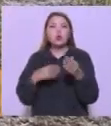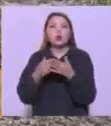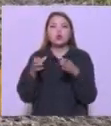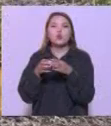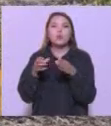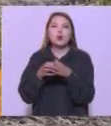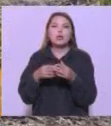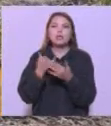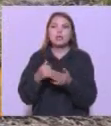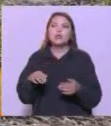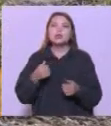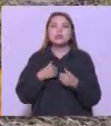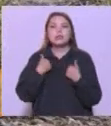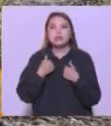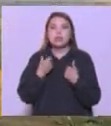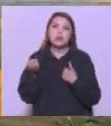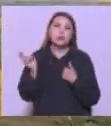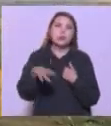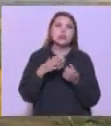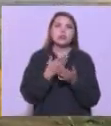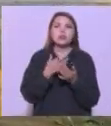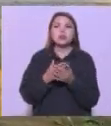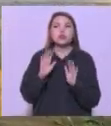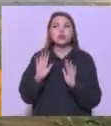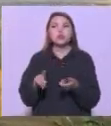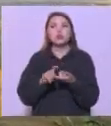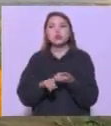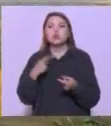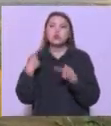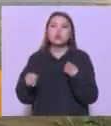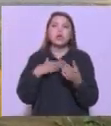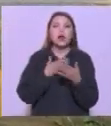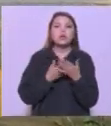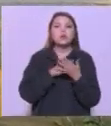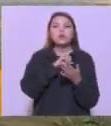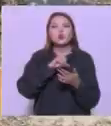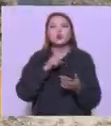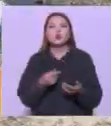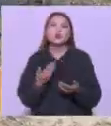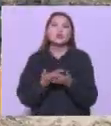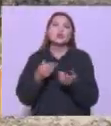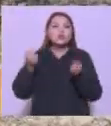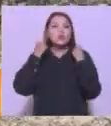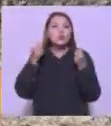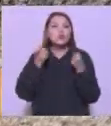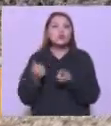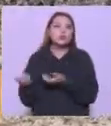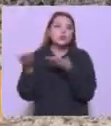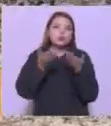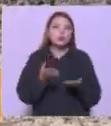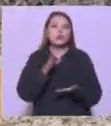бұл жолы сенбілікке шығуға ниет еткен. Тек өздері ғана емес, өзге де белсенділерді жұмылдыру үшін спортшыларға да қолға